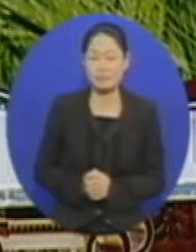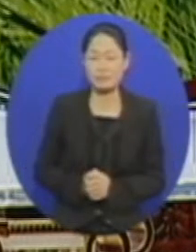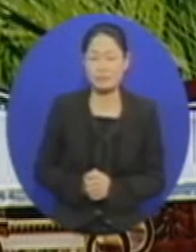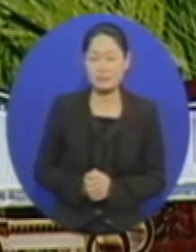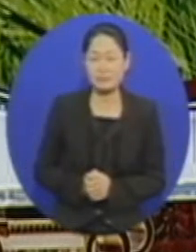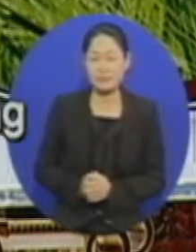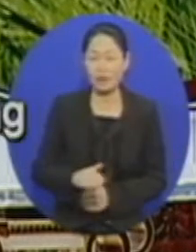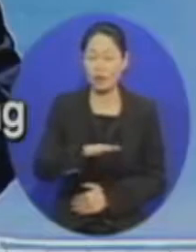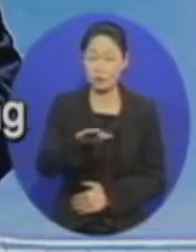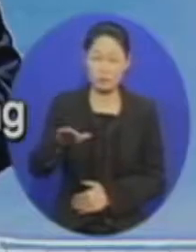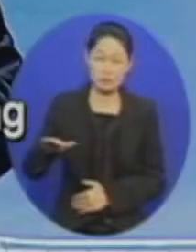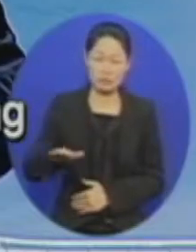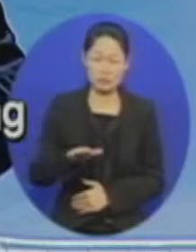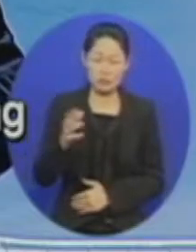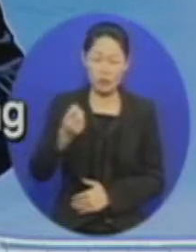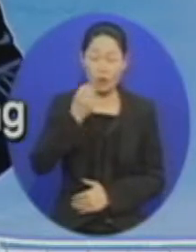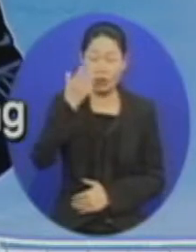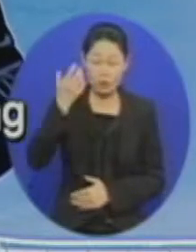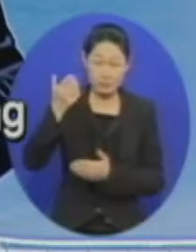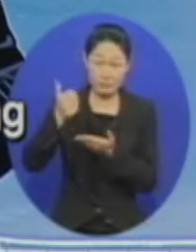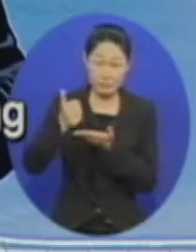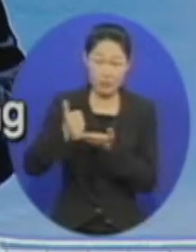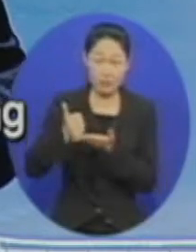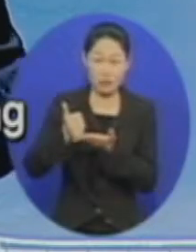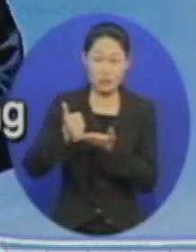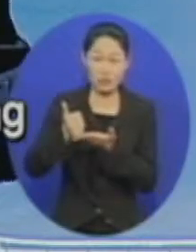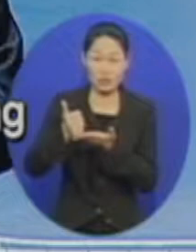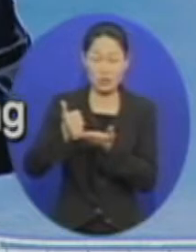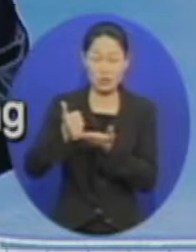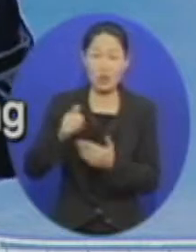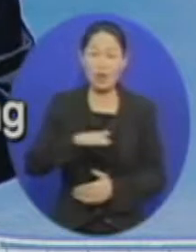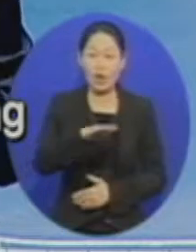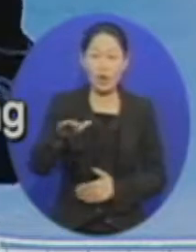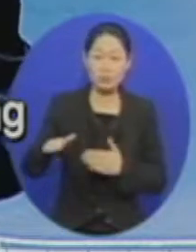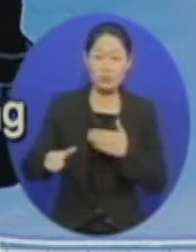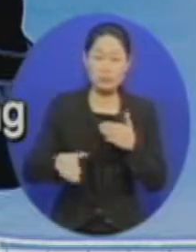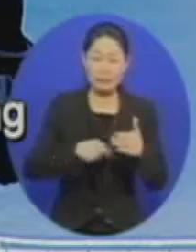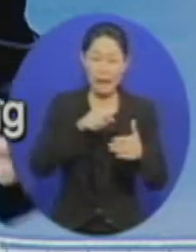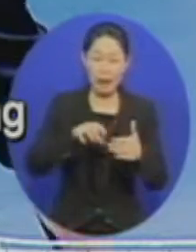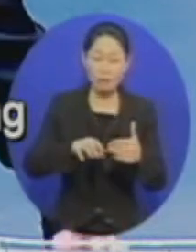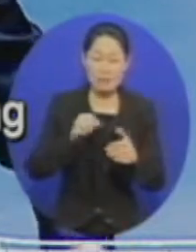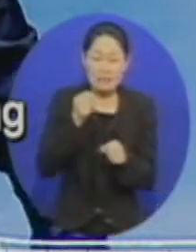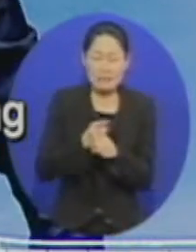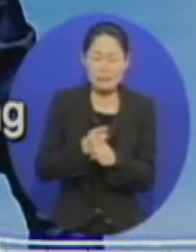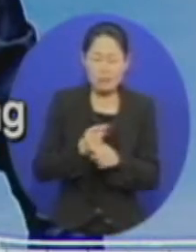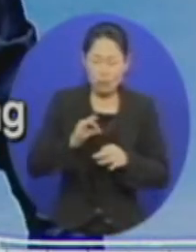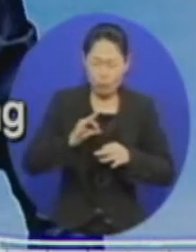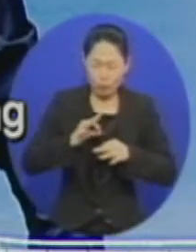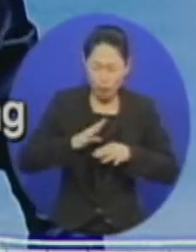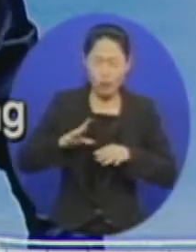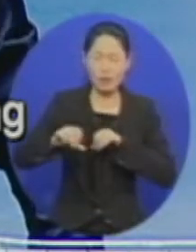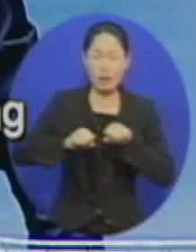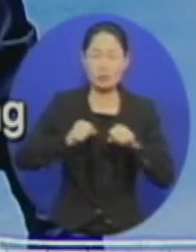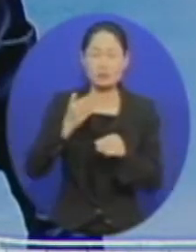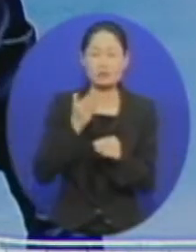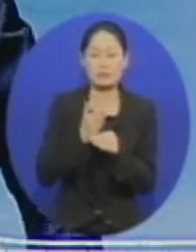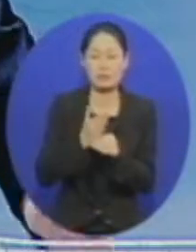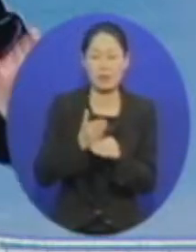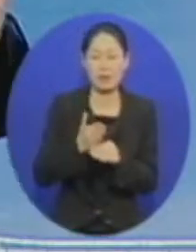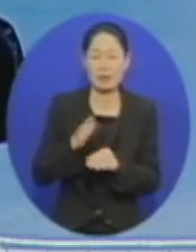여러분 성령님께서 여러분 가운데 이미 놀라 비 역사 고 계세요